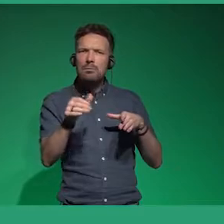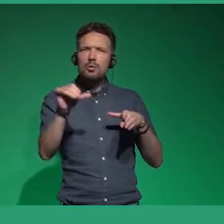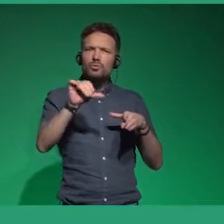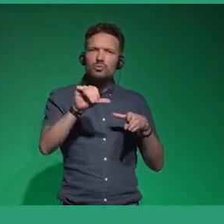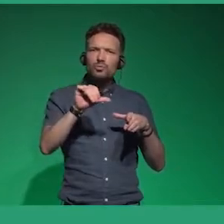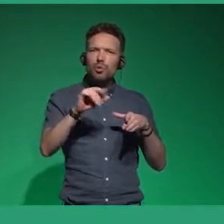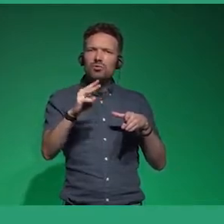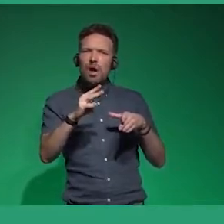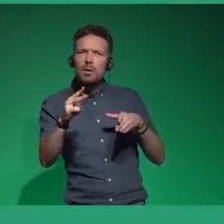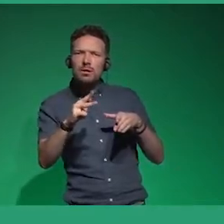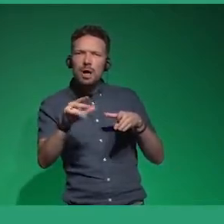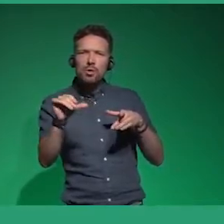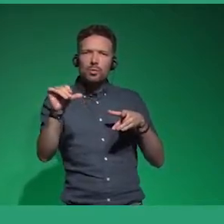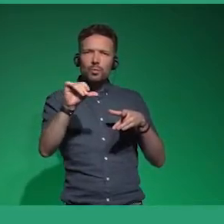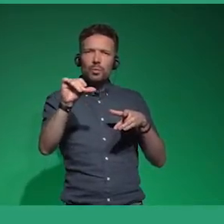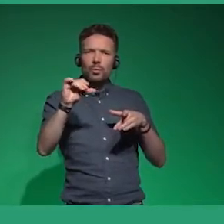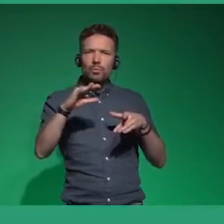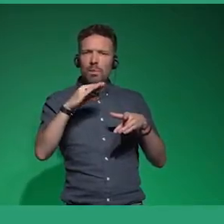water.